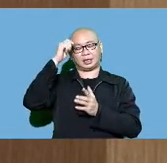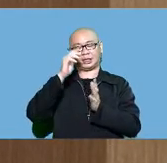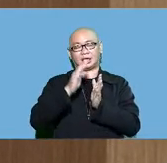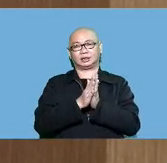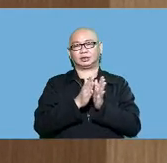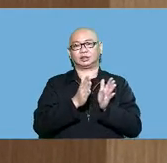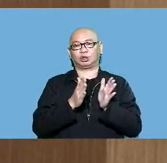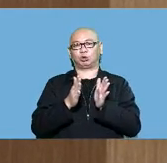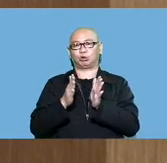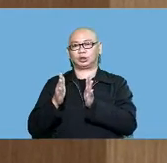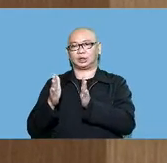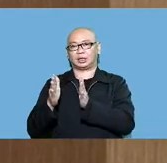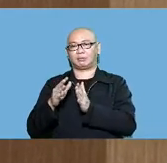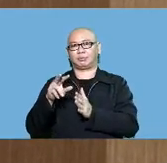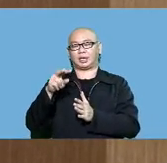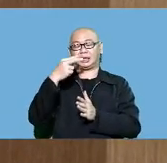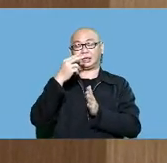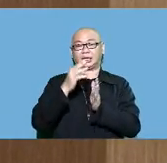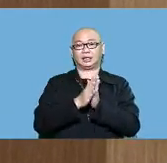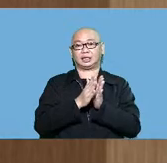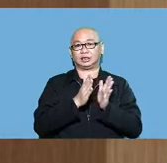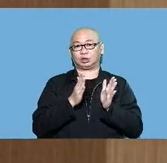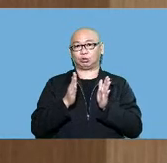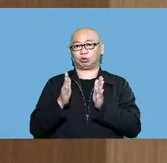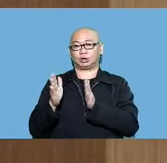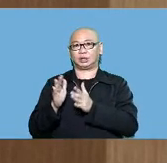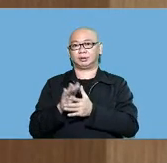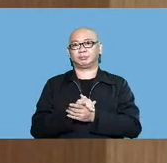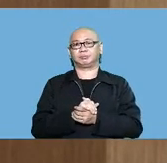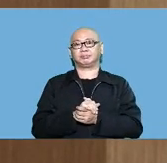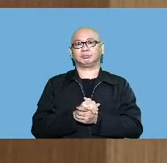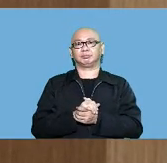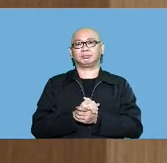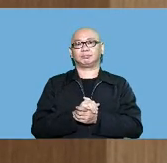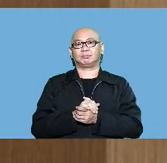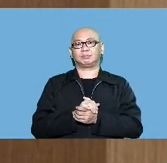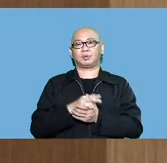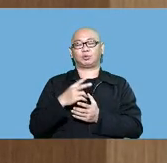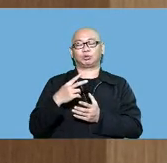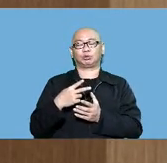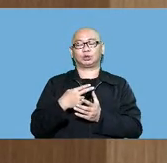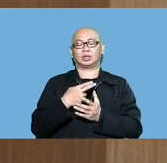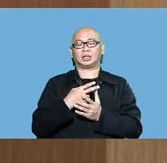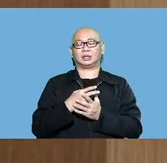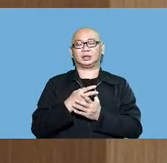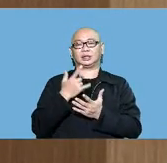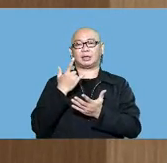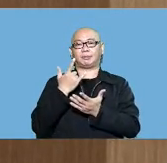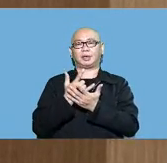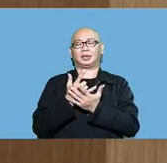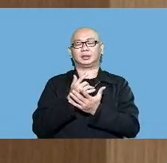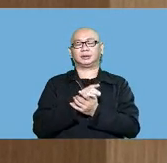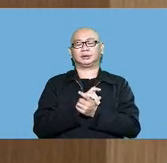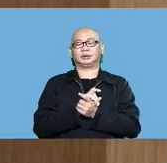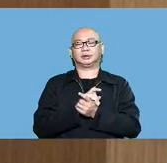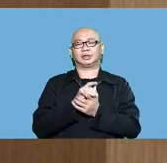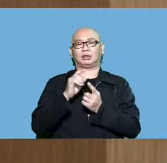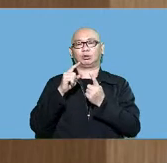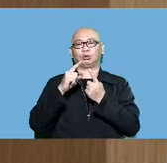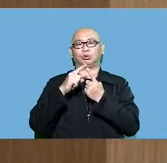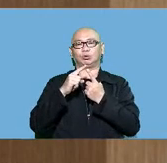seterusnya, memperhatikan dan seterusnya, memutuskan, menetapkan,